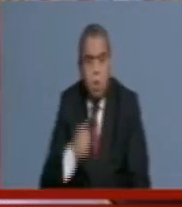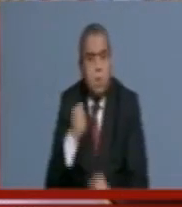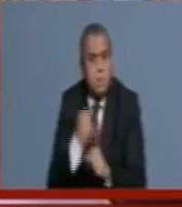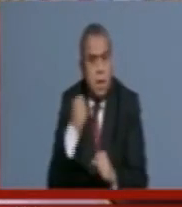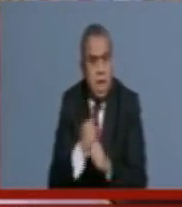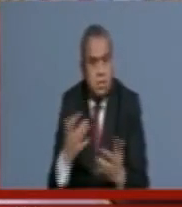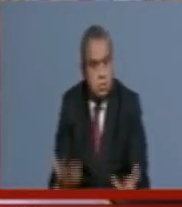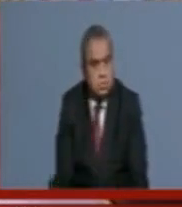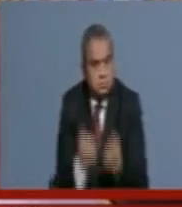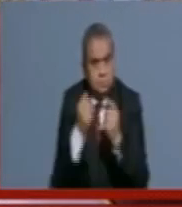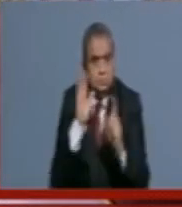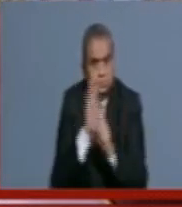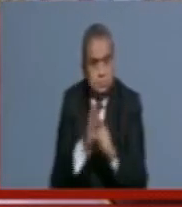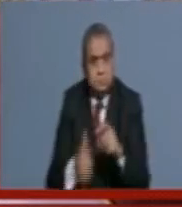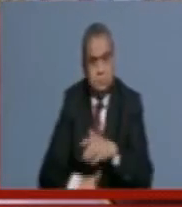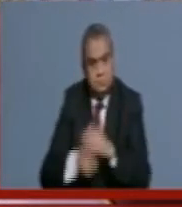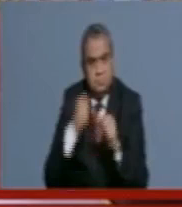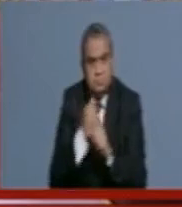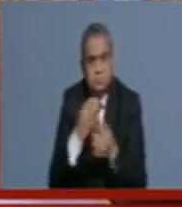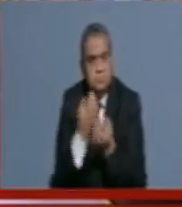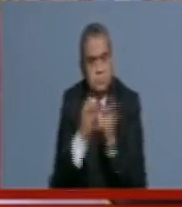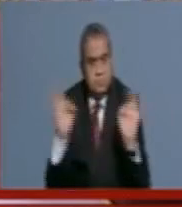وزيادة.